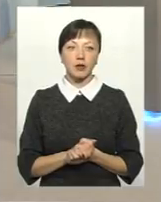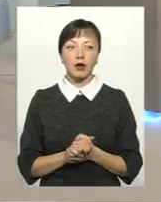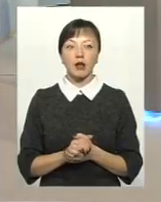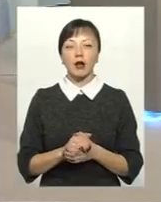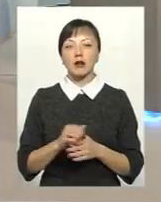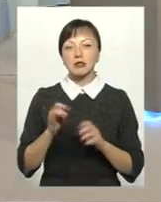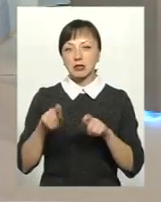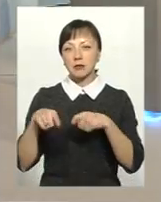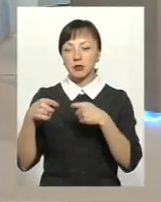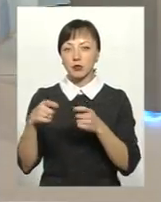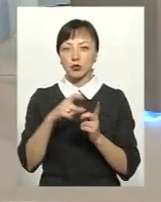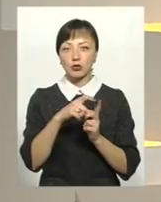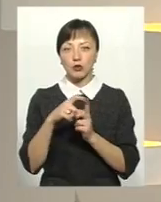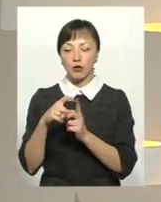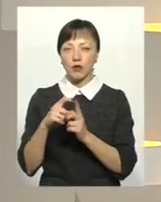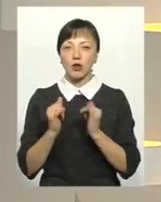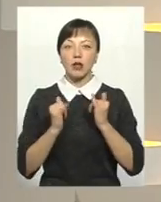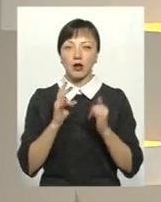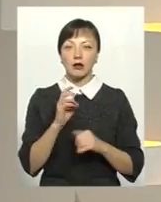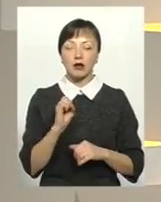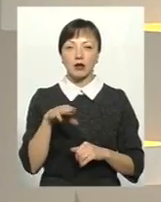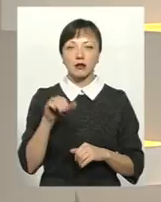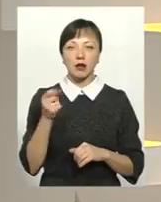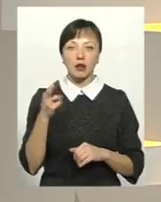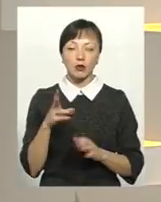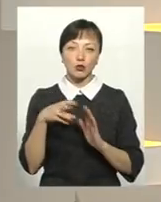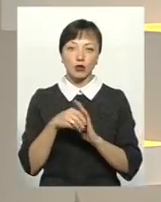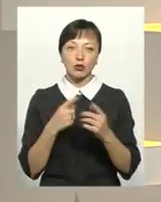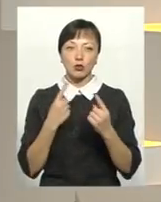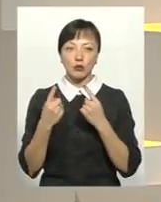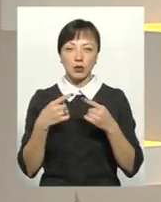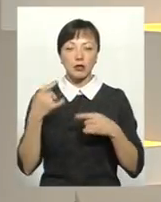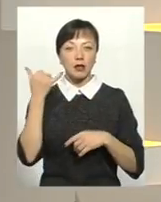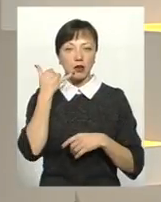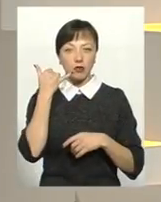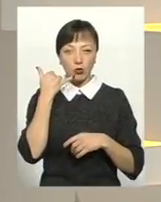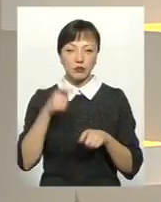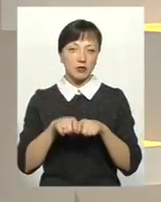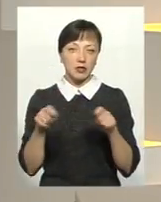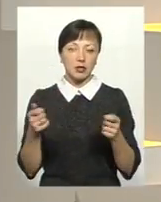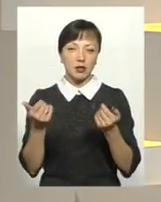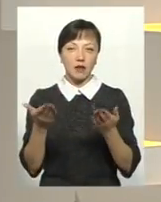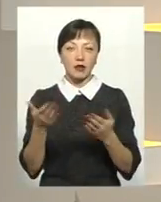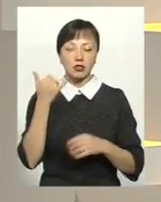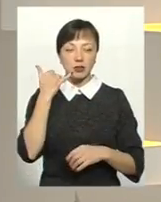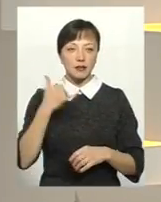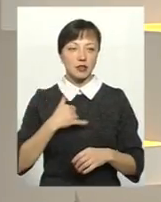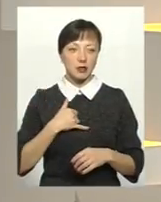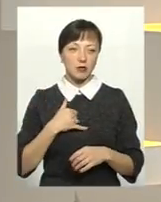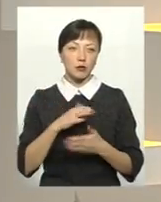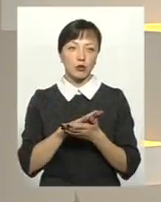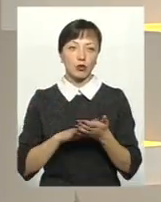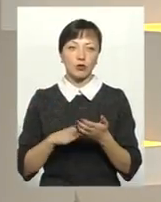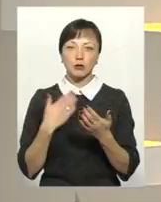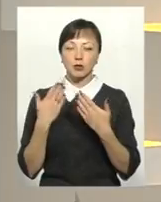хочу нагадати нашим телеглядачам, що долучайтесь до нашої розмови. Телефонні лінії відкриті для ваших дзвінків, і ми